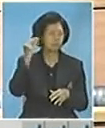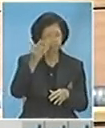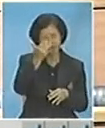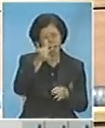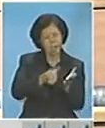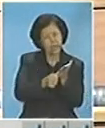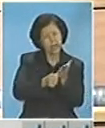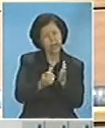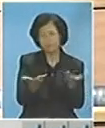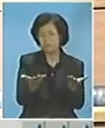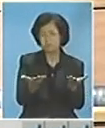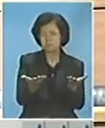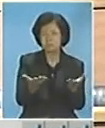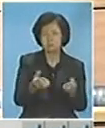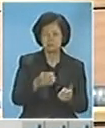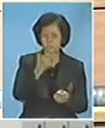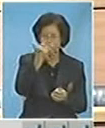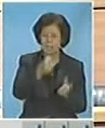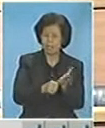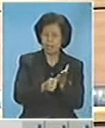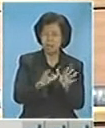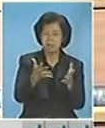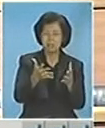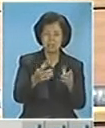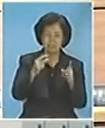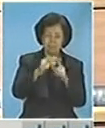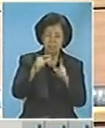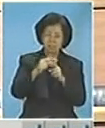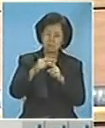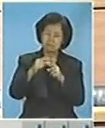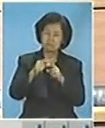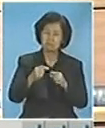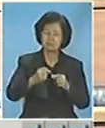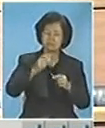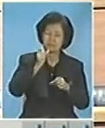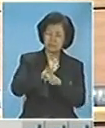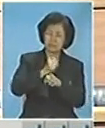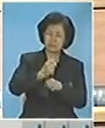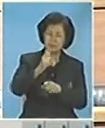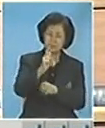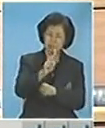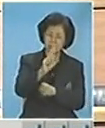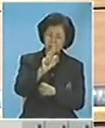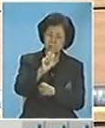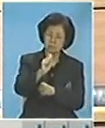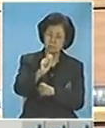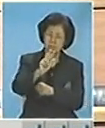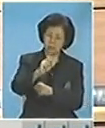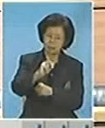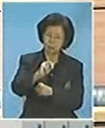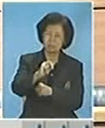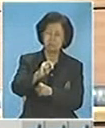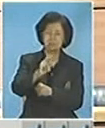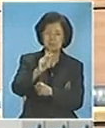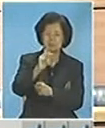ว่าคำว่าคอนกรีดนั้นคือคำว่าเขื่อนคอนกรีต ท่านประธานก็ความหมาย